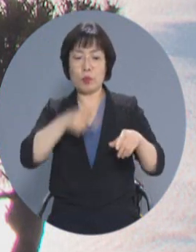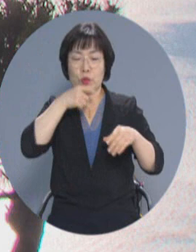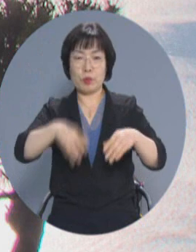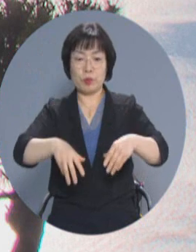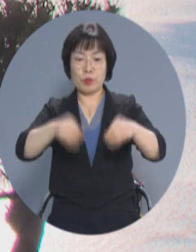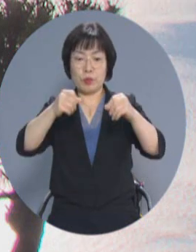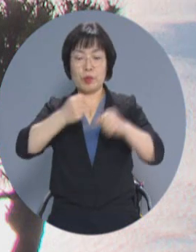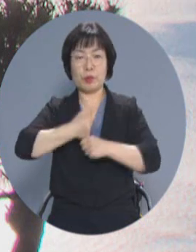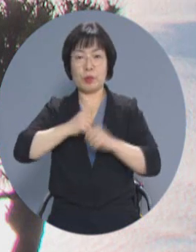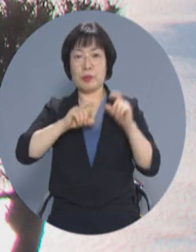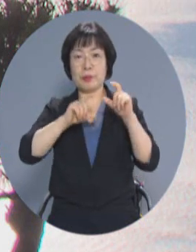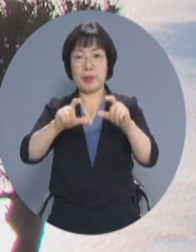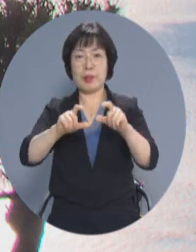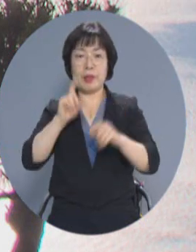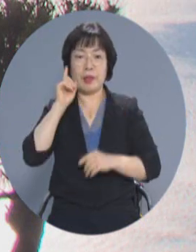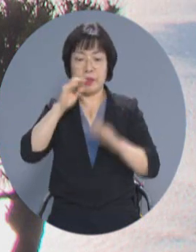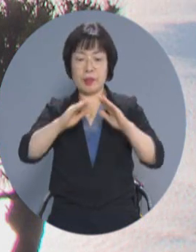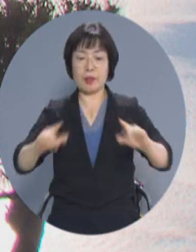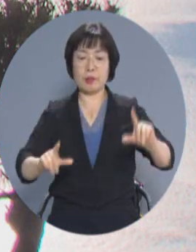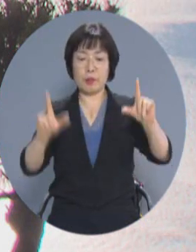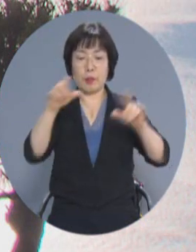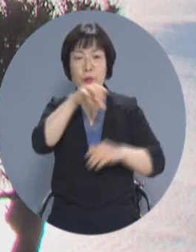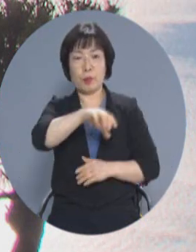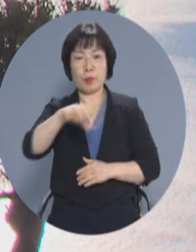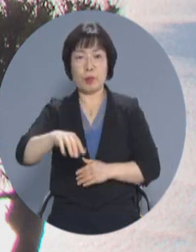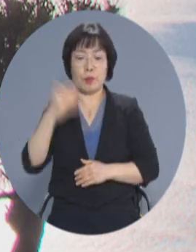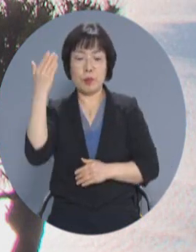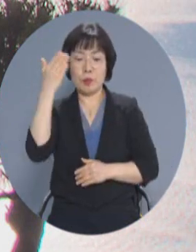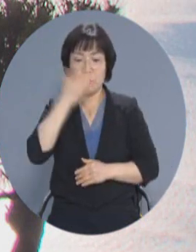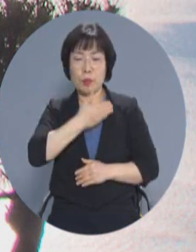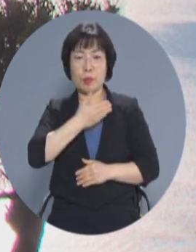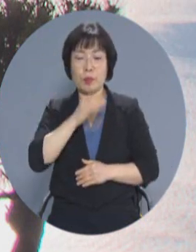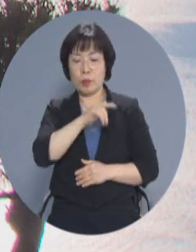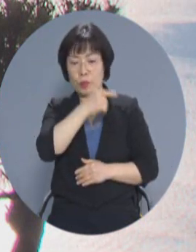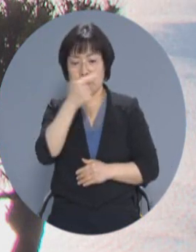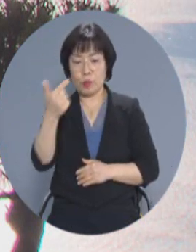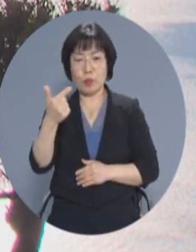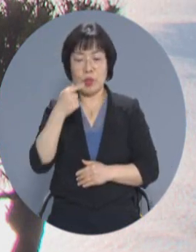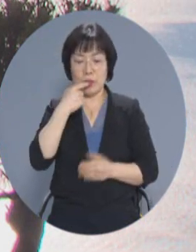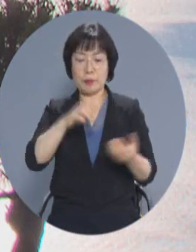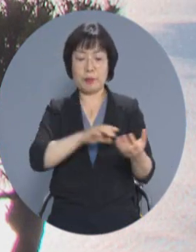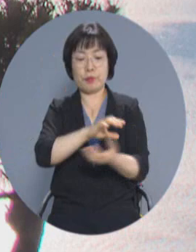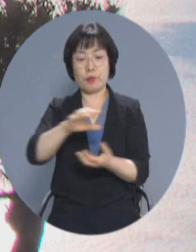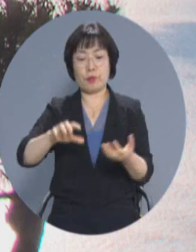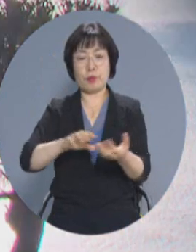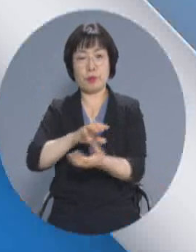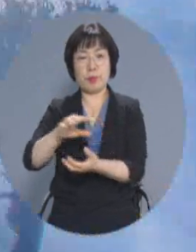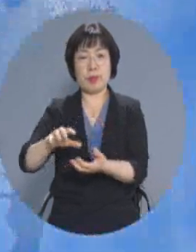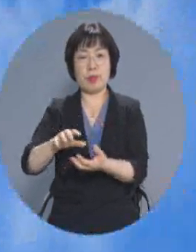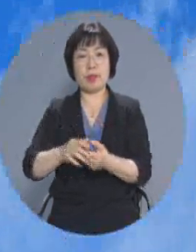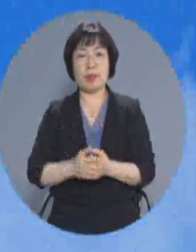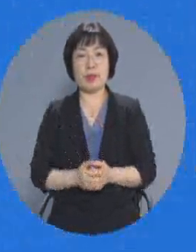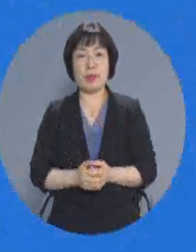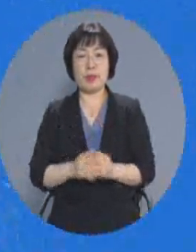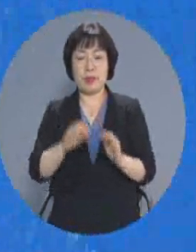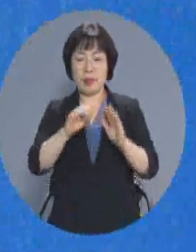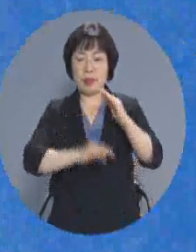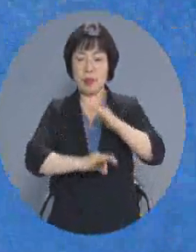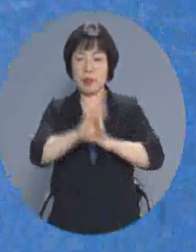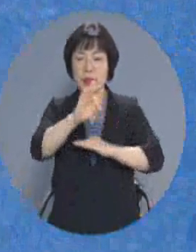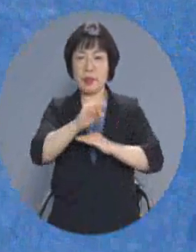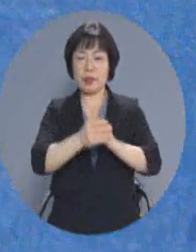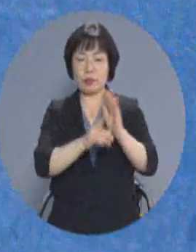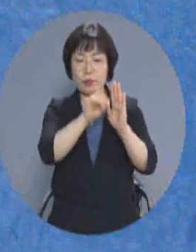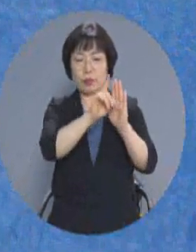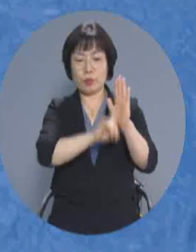건조주의보가 발효됐습니다. 내일 전남 동부 지역은 대체로 맑다가 오후부터 차차 구름이 많아지겠습니다. 아침 기온은